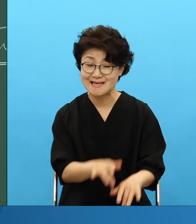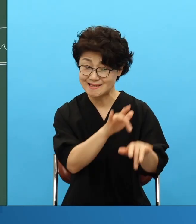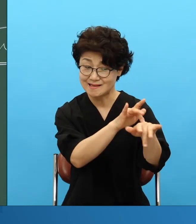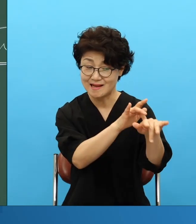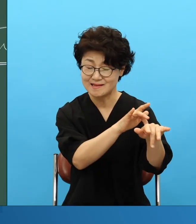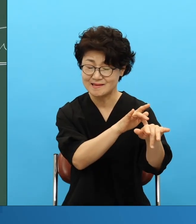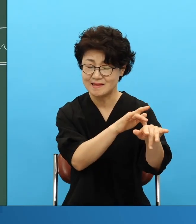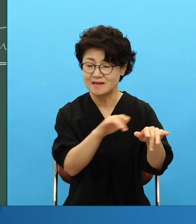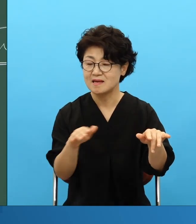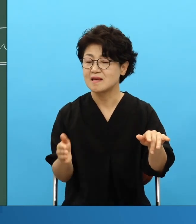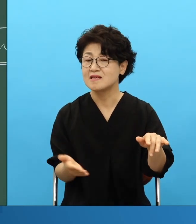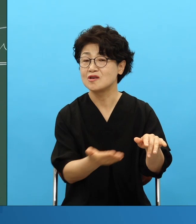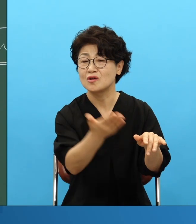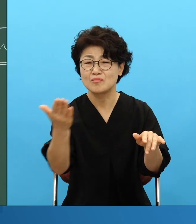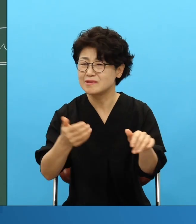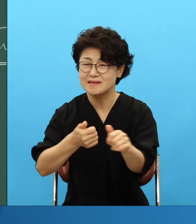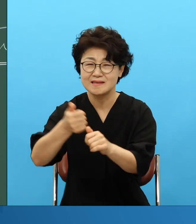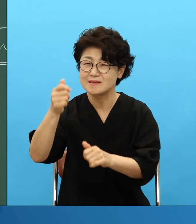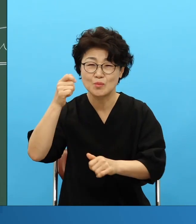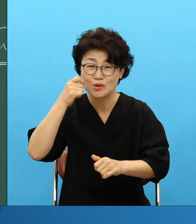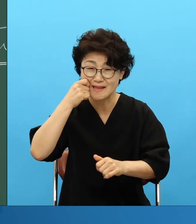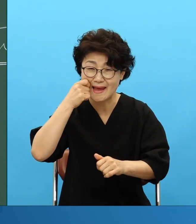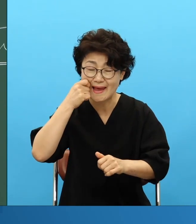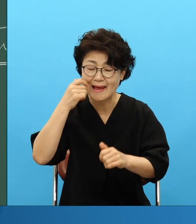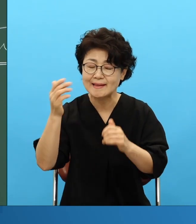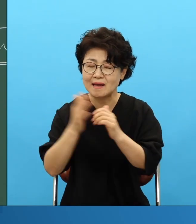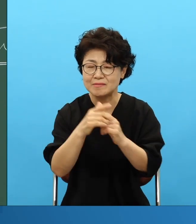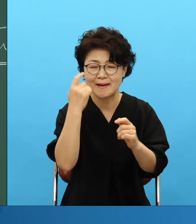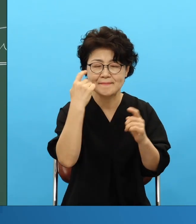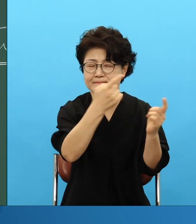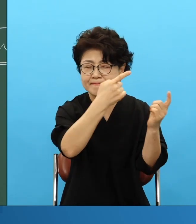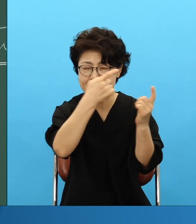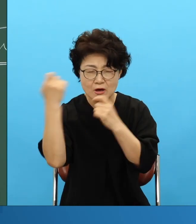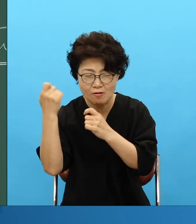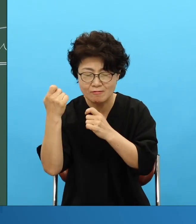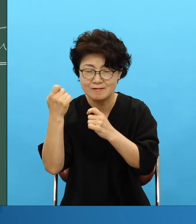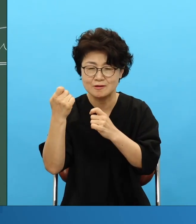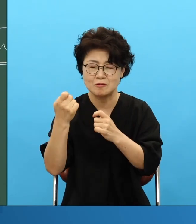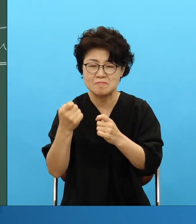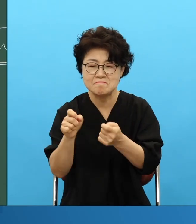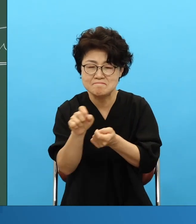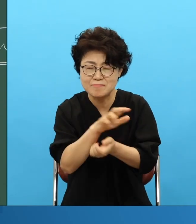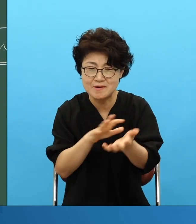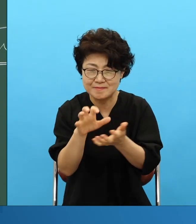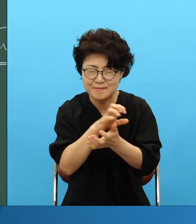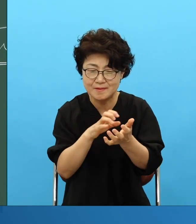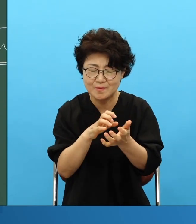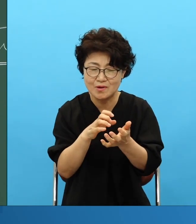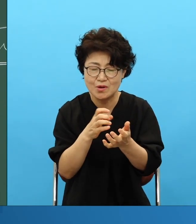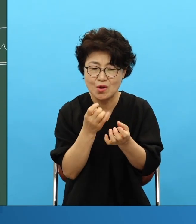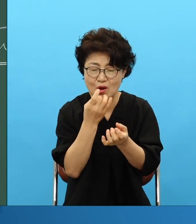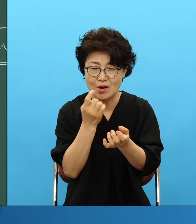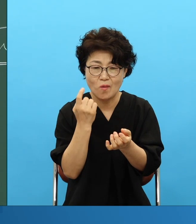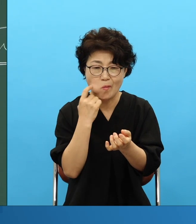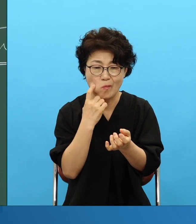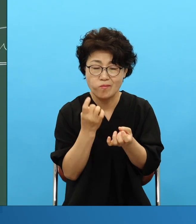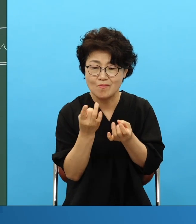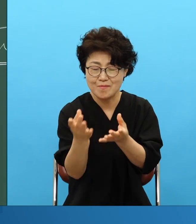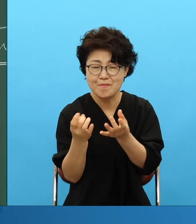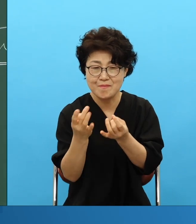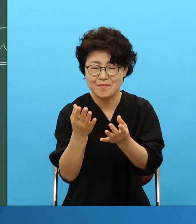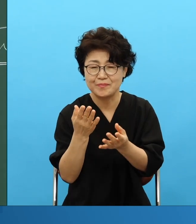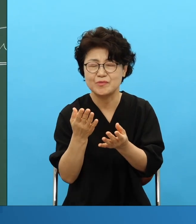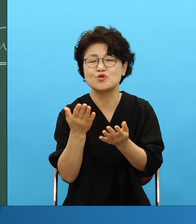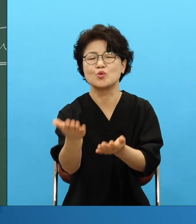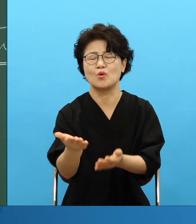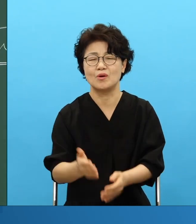그래 자꾸 completely 미혹을 하는 거죠. defeat you. That's why he 그래서 혼란 continues 주고요. to deceive you and confuse you. 아니 예를 들어 우리가 싸움을 한다 손 칩시다.